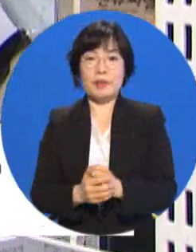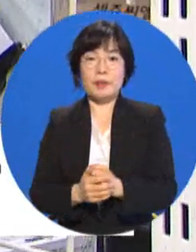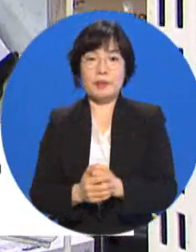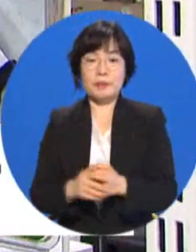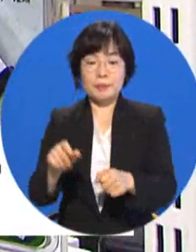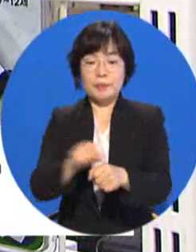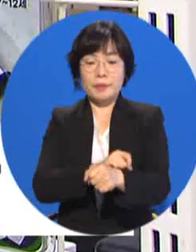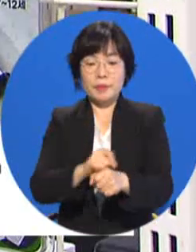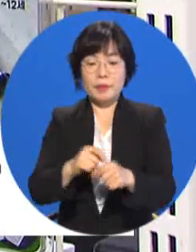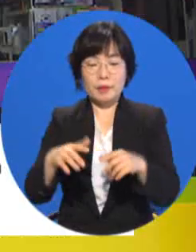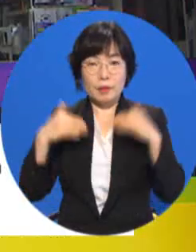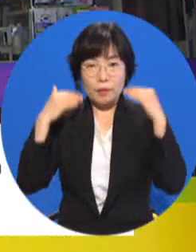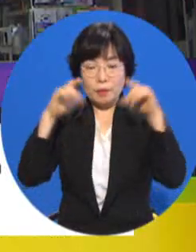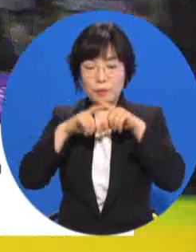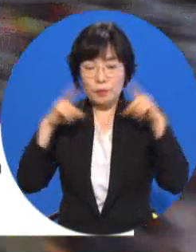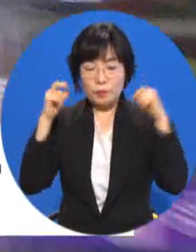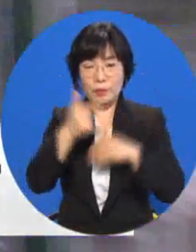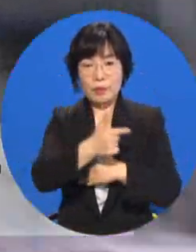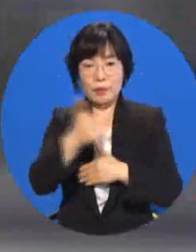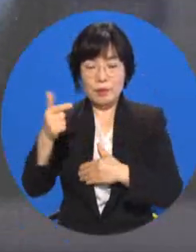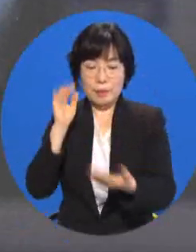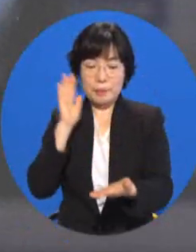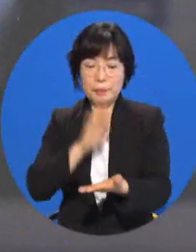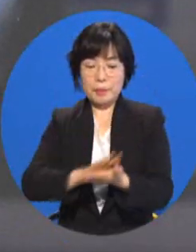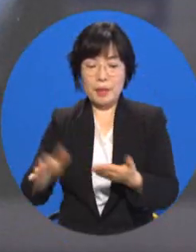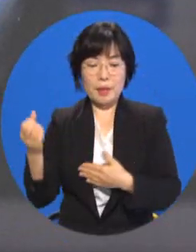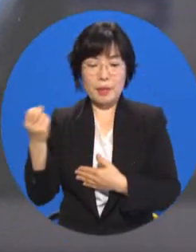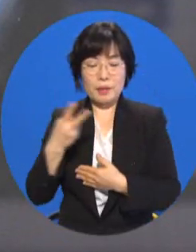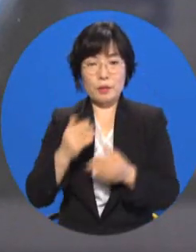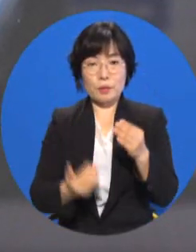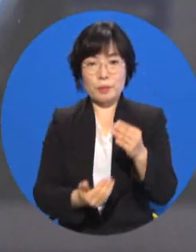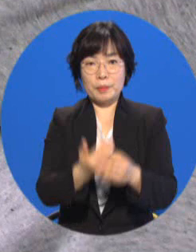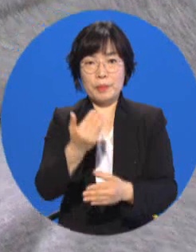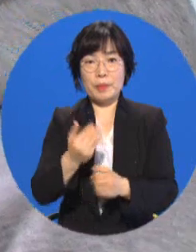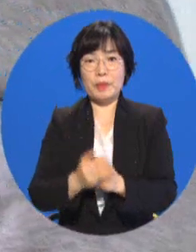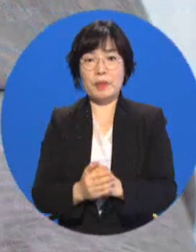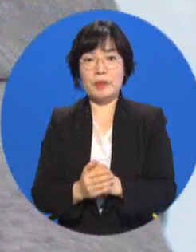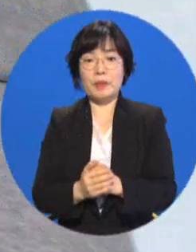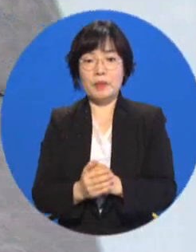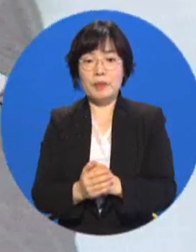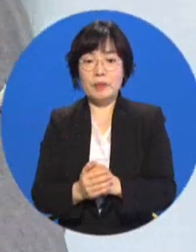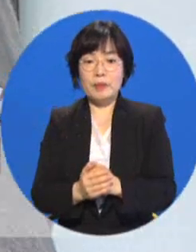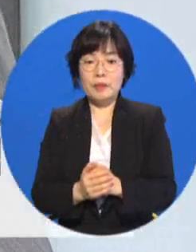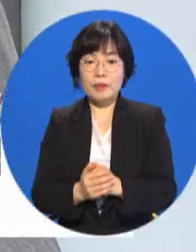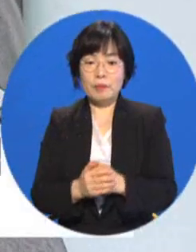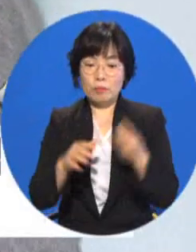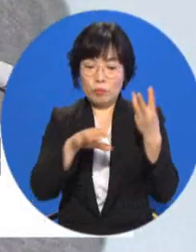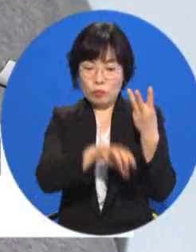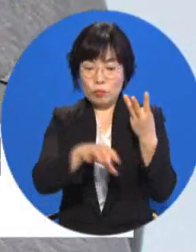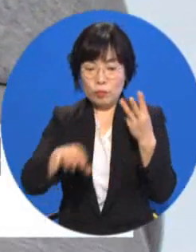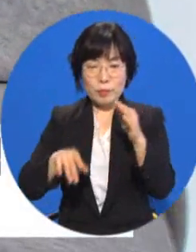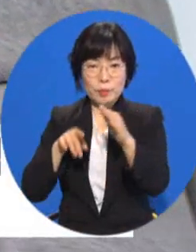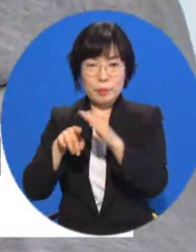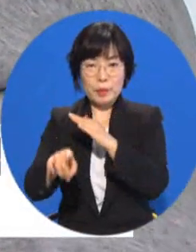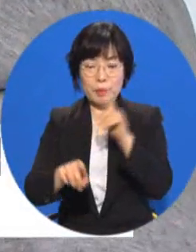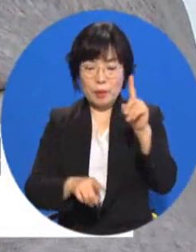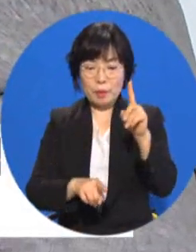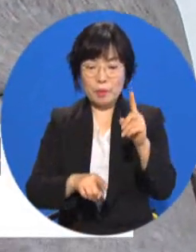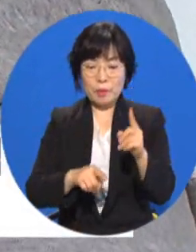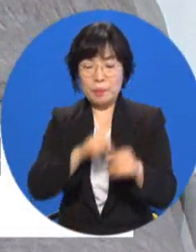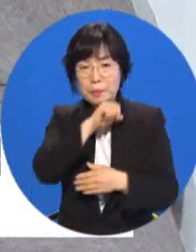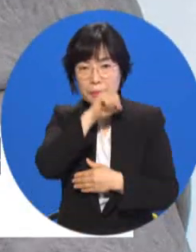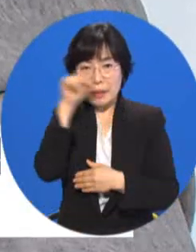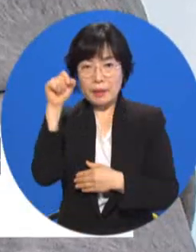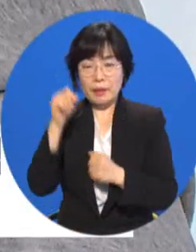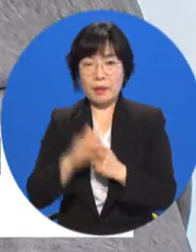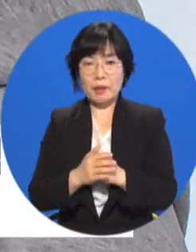특히 성인용 대형 마스크 품절 현상이 자주 벌어지고 있습니다. 네, 세 군데 다녔는데 한 군데밖에